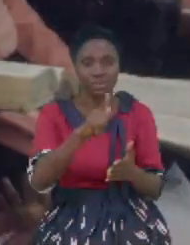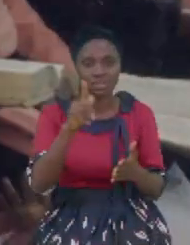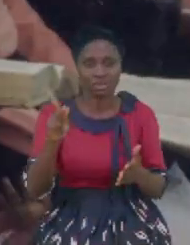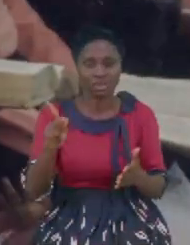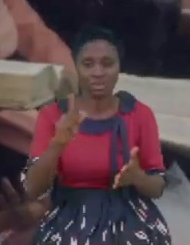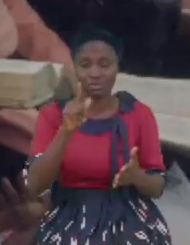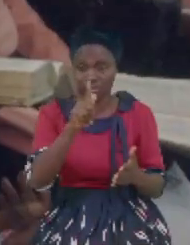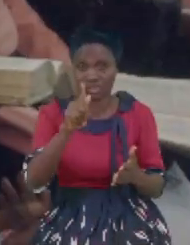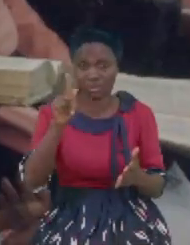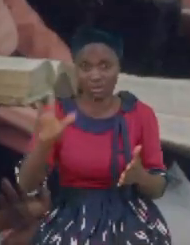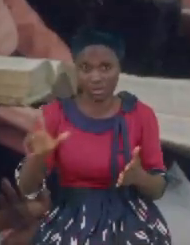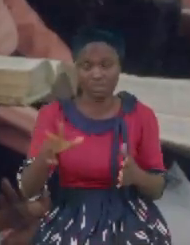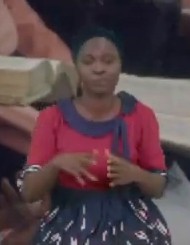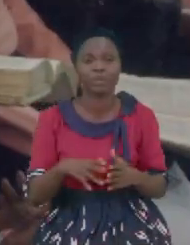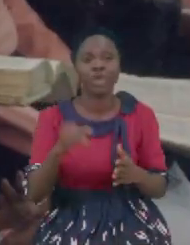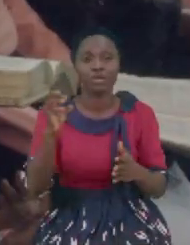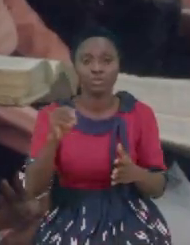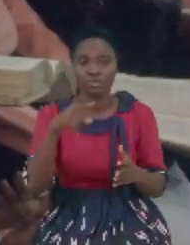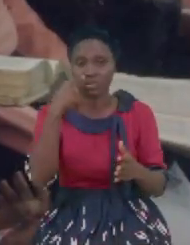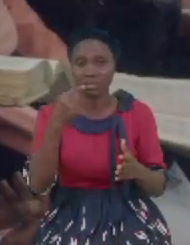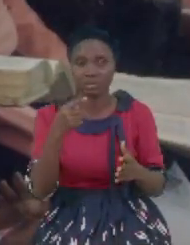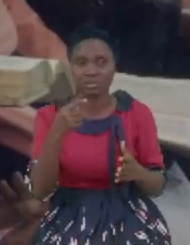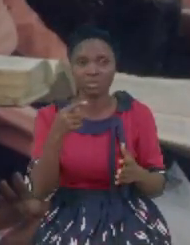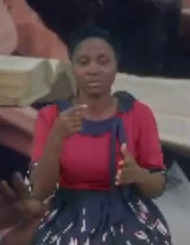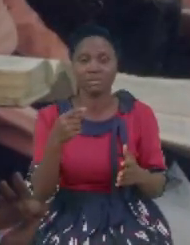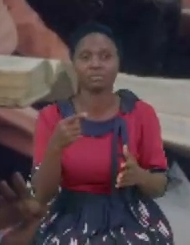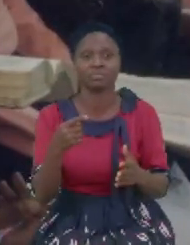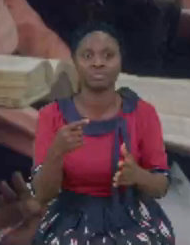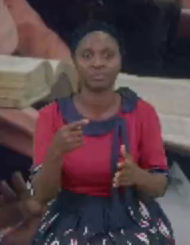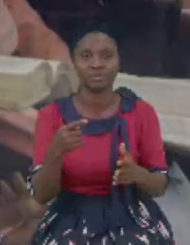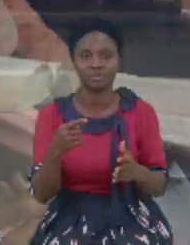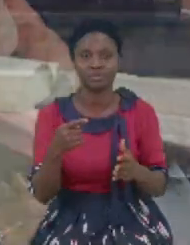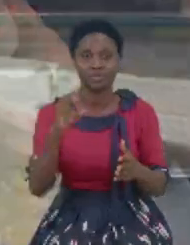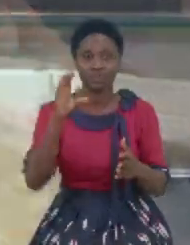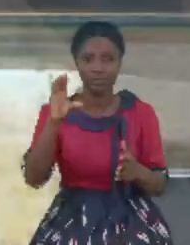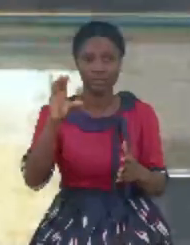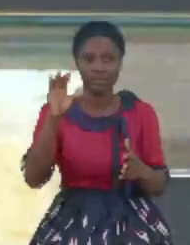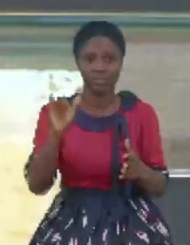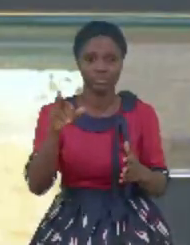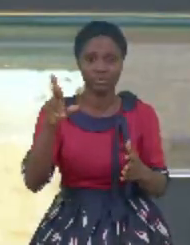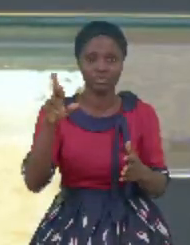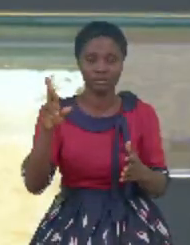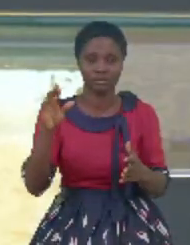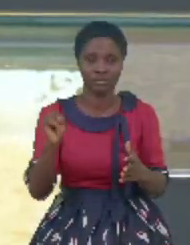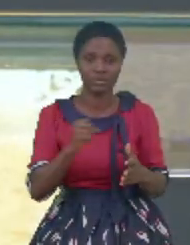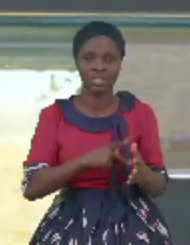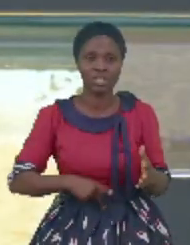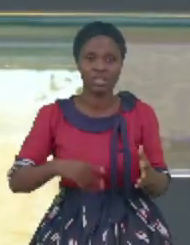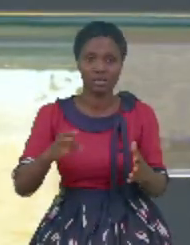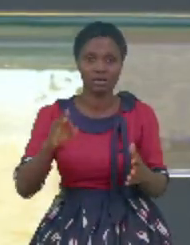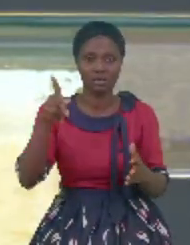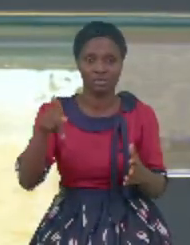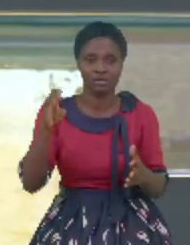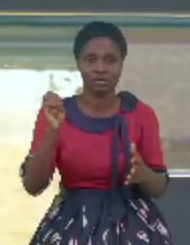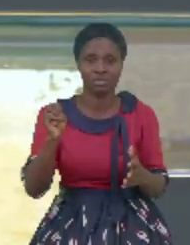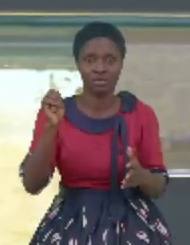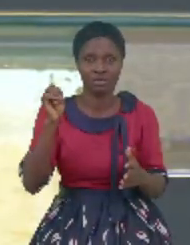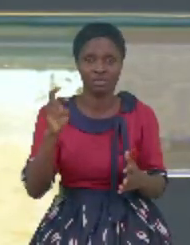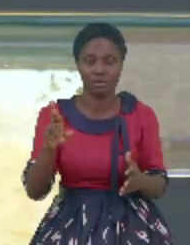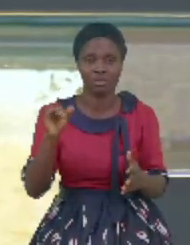vie. Le verset 23 dit ainsi, parle Cyrus, roi de Perse, l'Éternel Dieu des cieux m'a donné tous